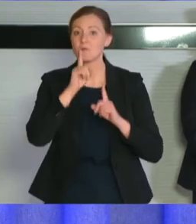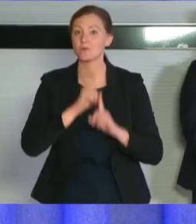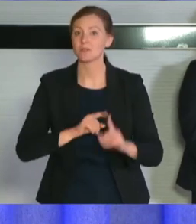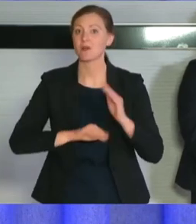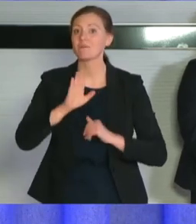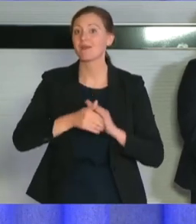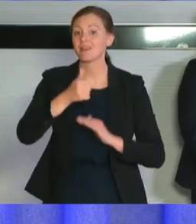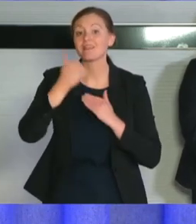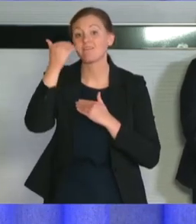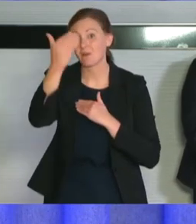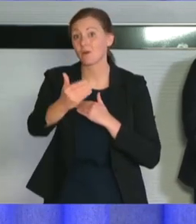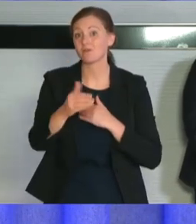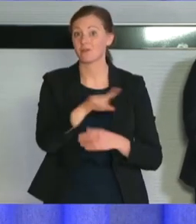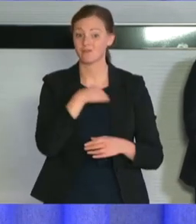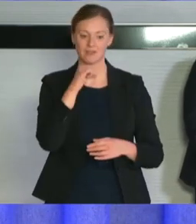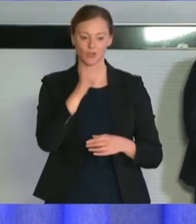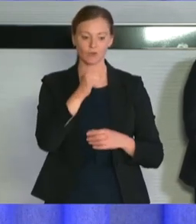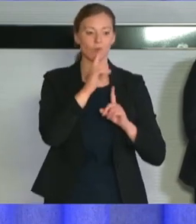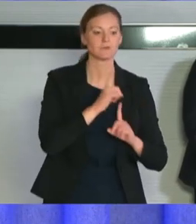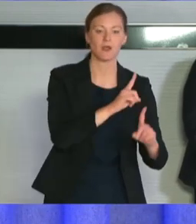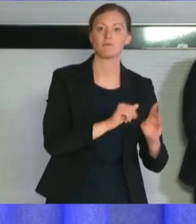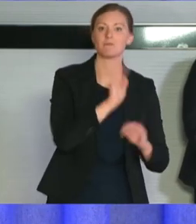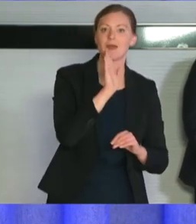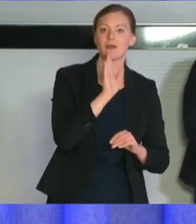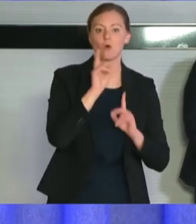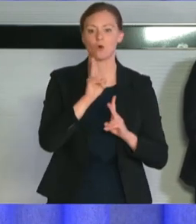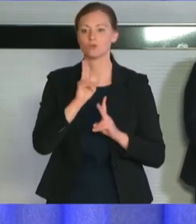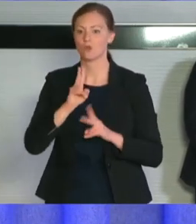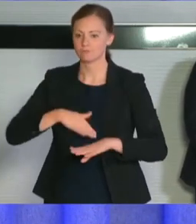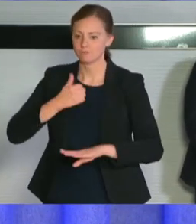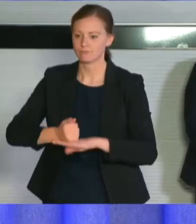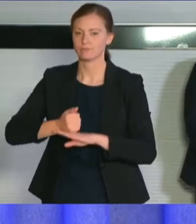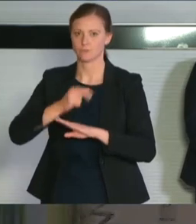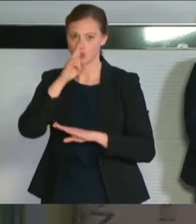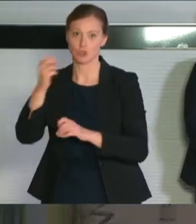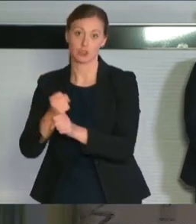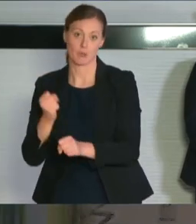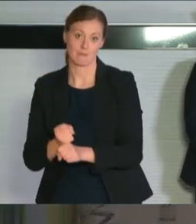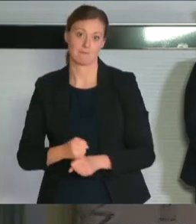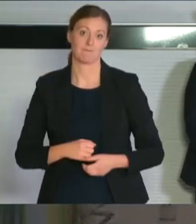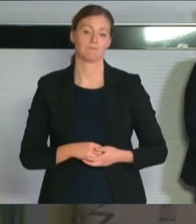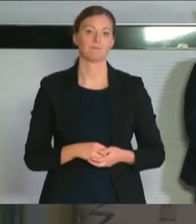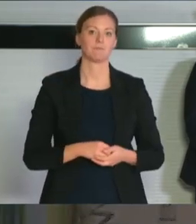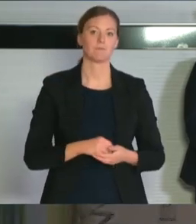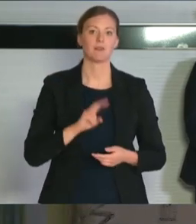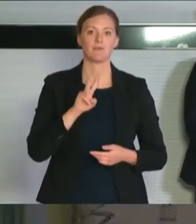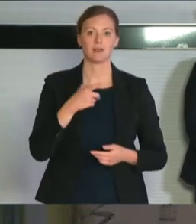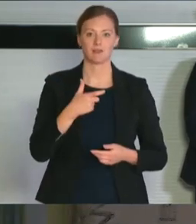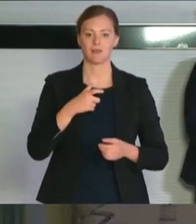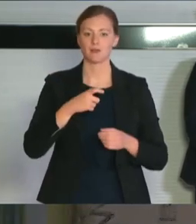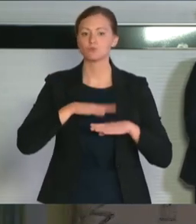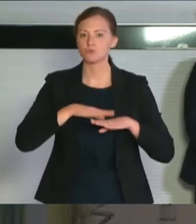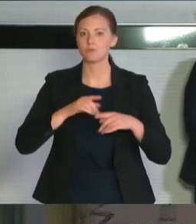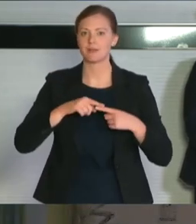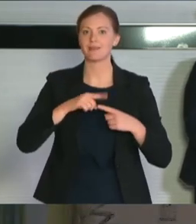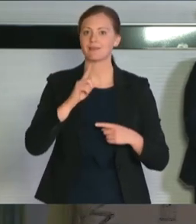viktigere fremover, at vi er nødt til å skape mer og skape mange nye jobber. Da kan VG gjøre seg klar, men vi tar også et